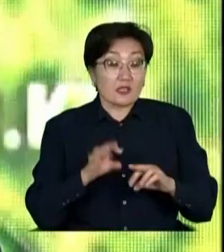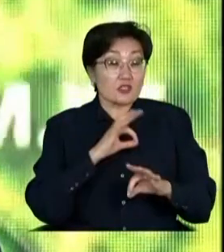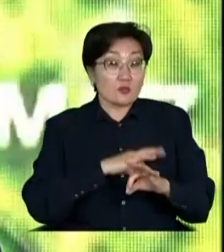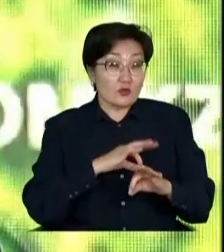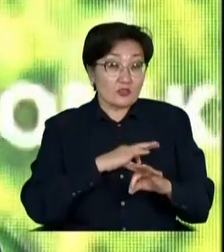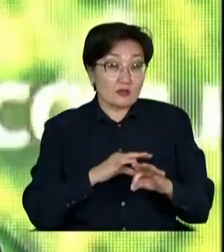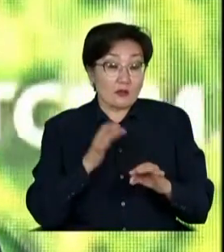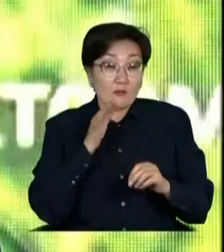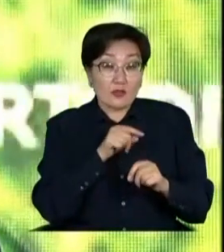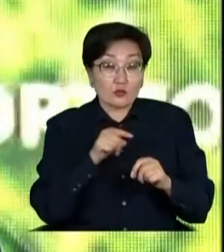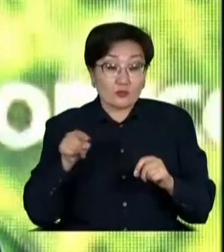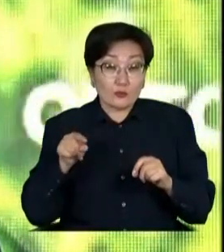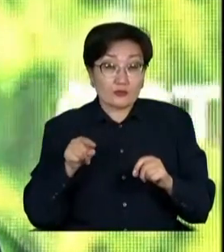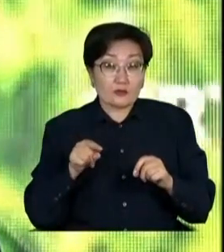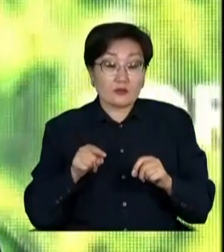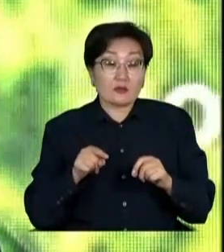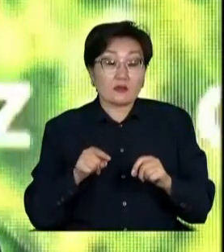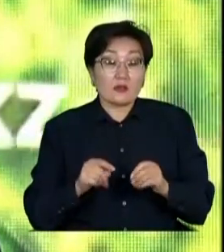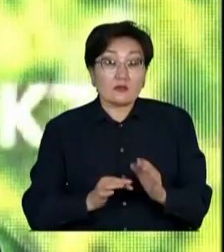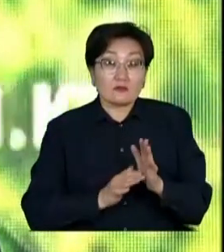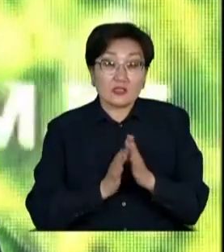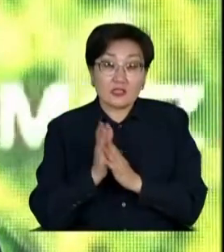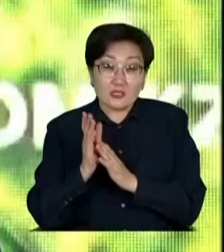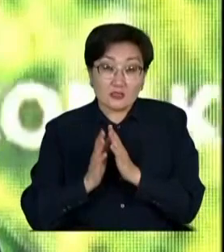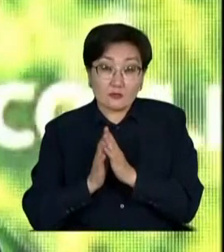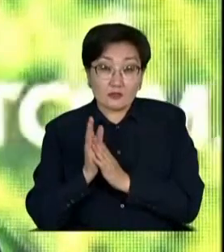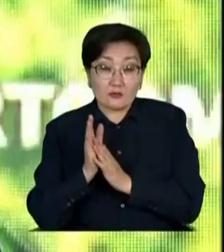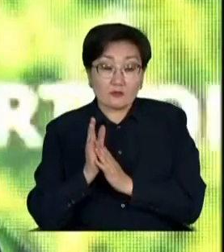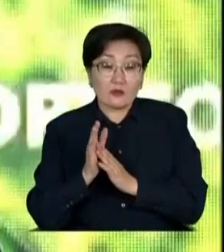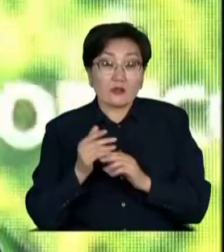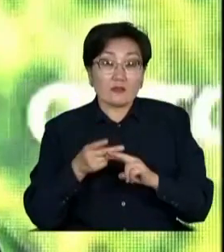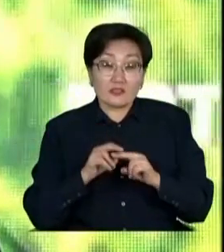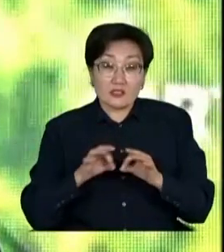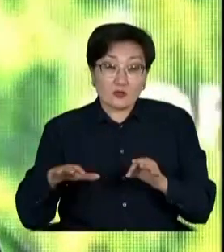использовали в период вегетации на данных регионах.